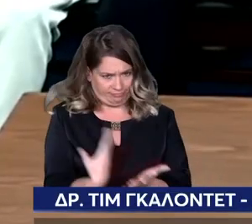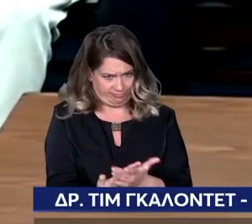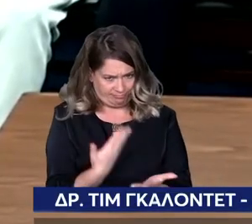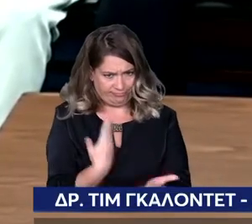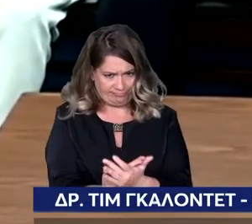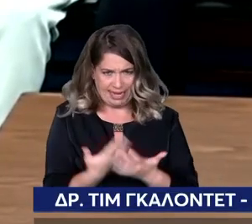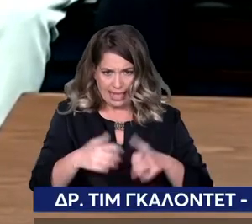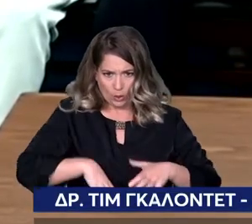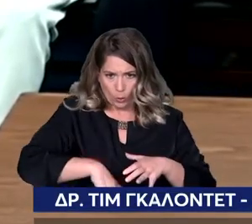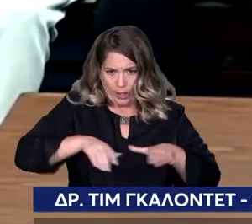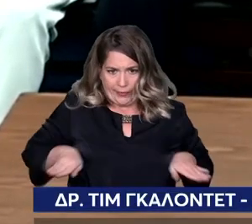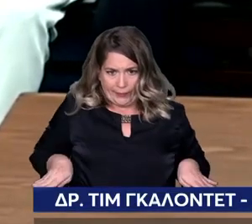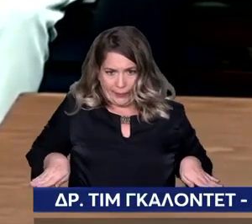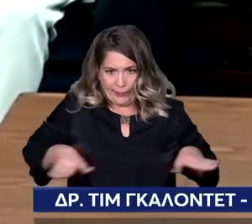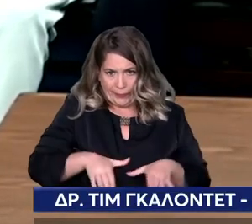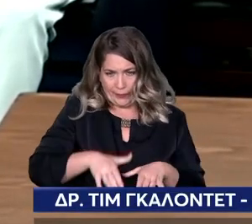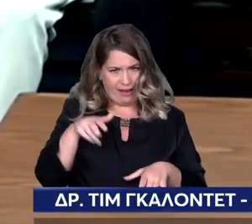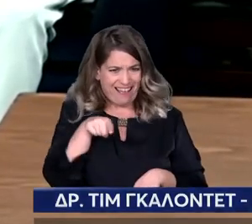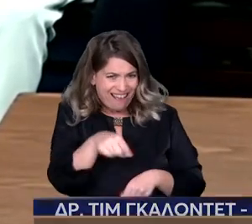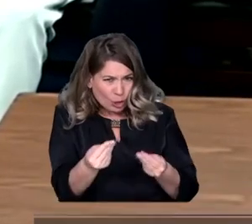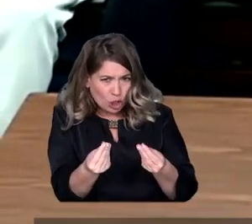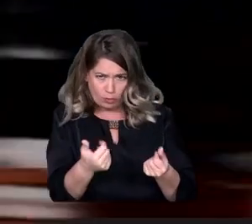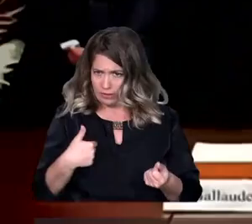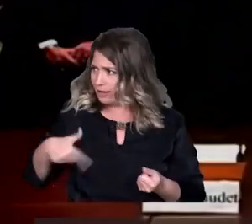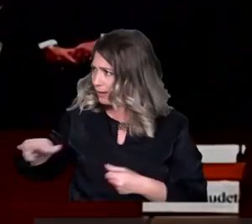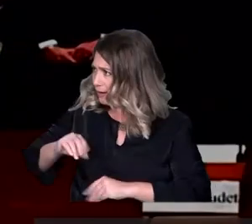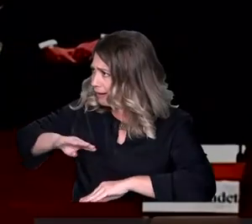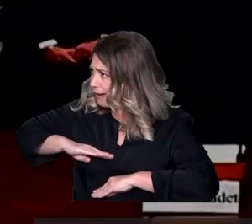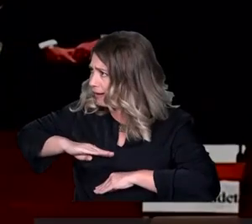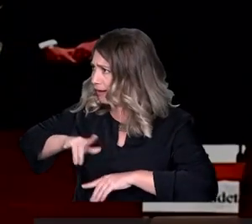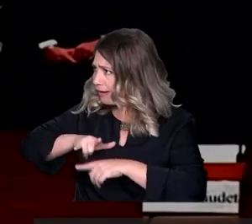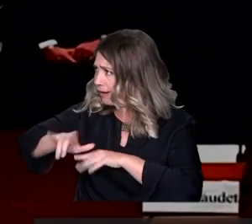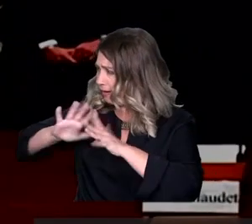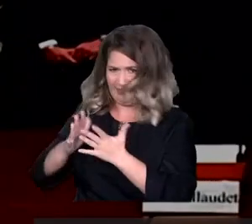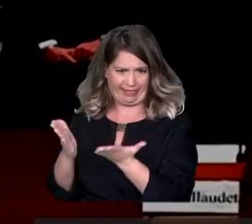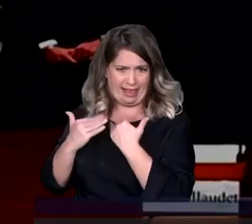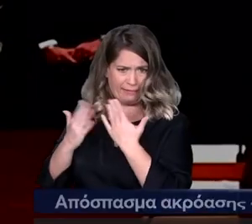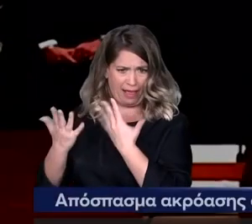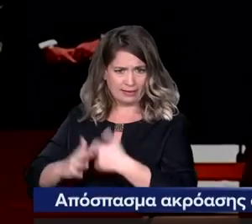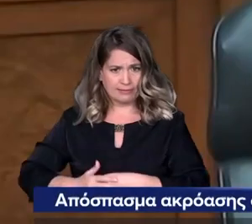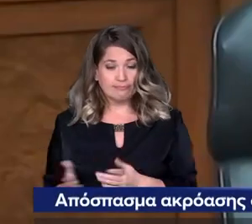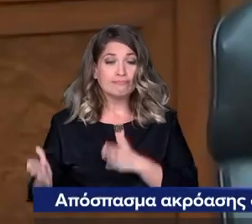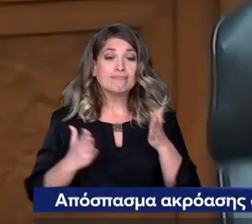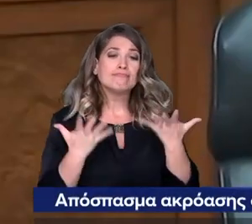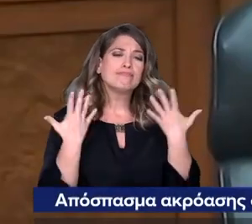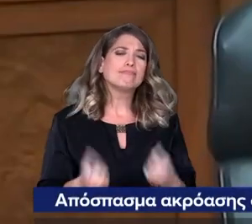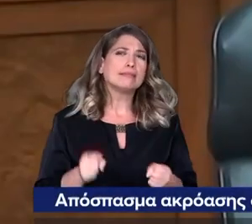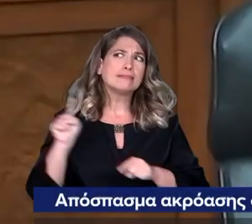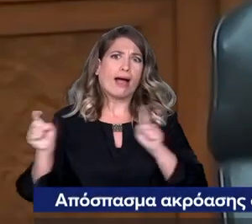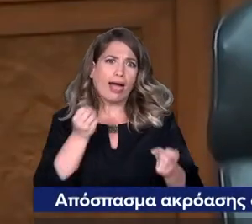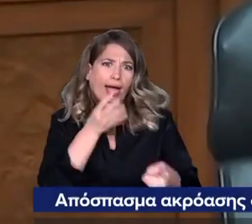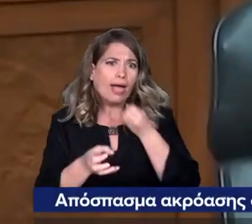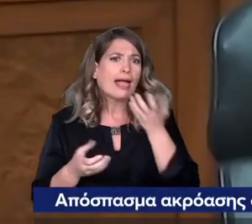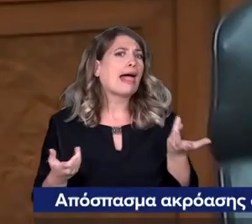flight and structural characteristics unlike anything in our arsenal. And so are there any accounts of UAPs emerging from